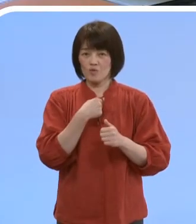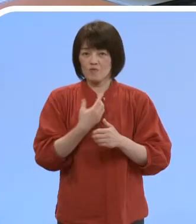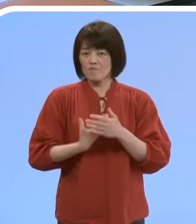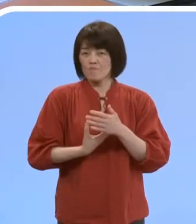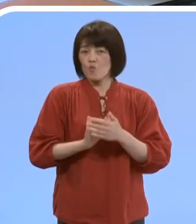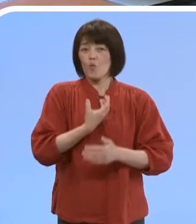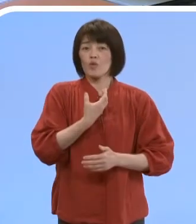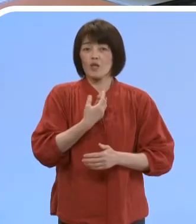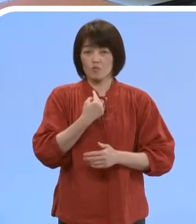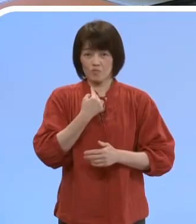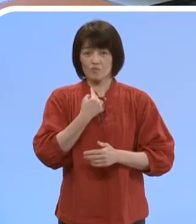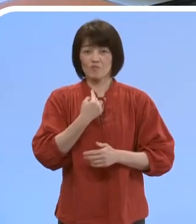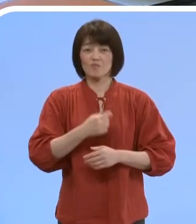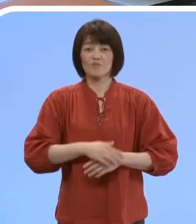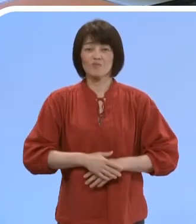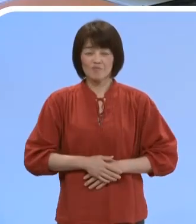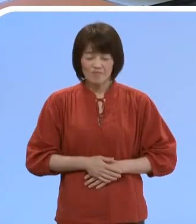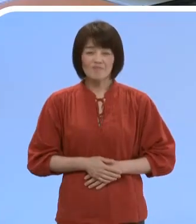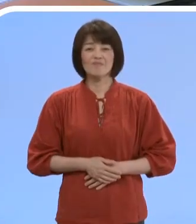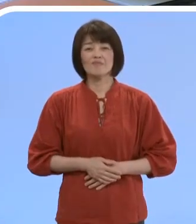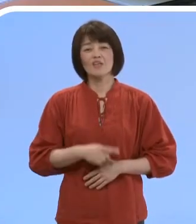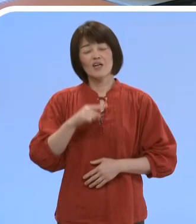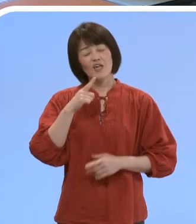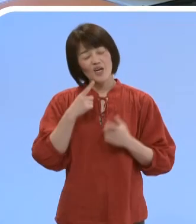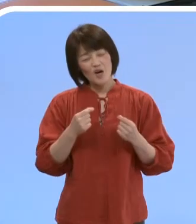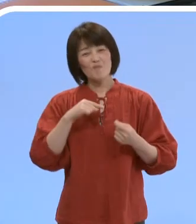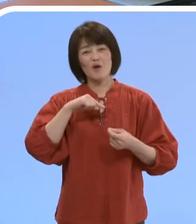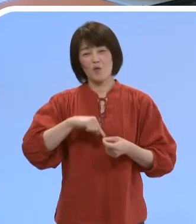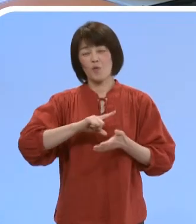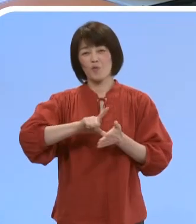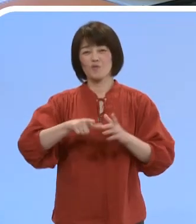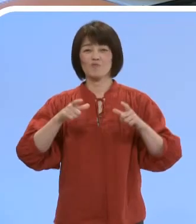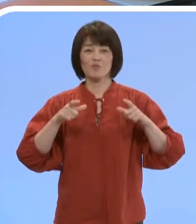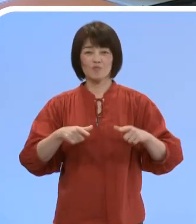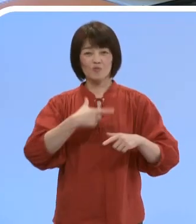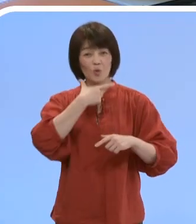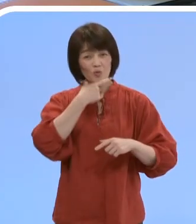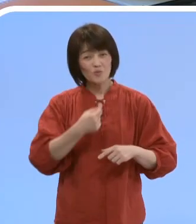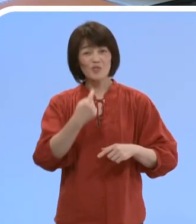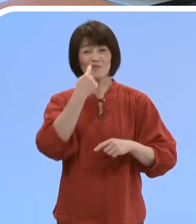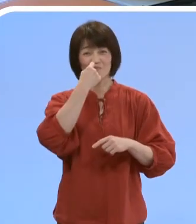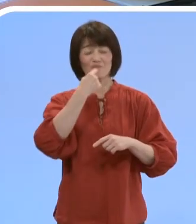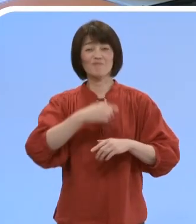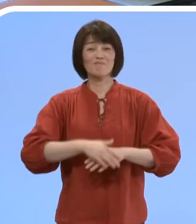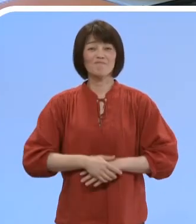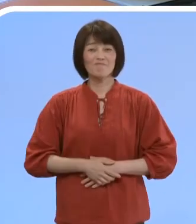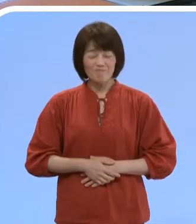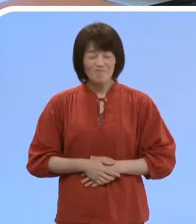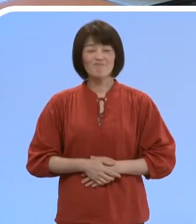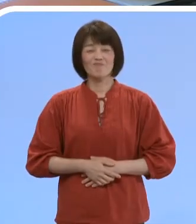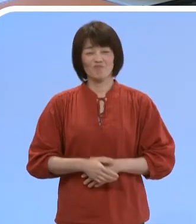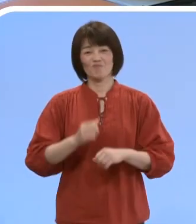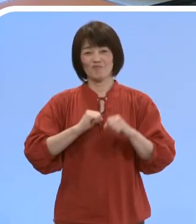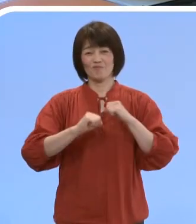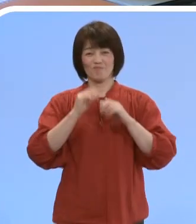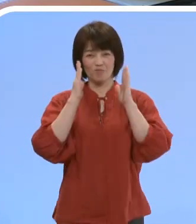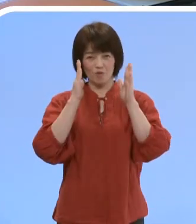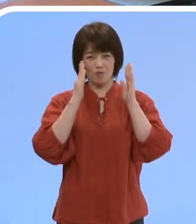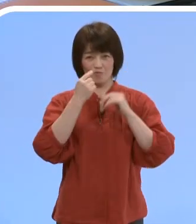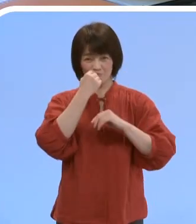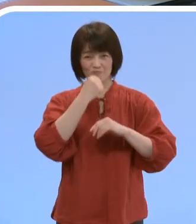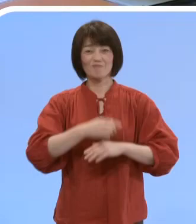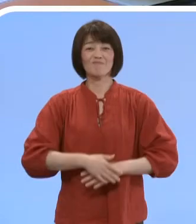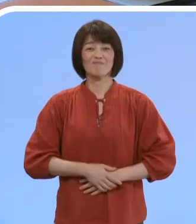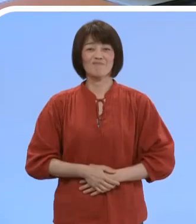気持ちがこうグッと湧いてきて、好きなんでしょうかね、やっぱり地元が。それしかないでし